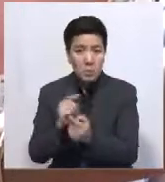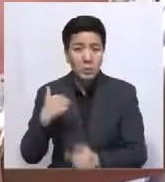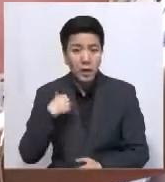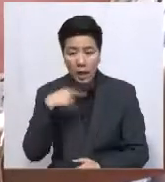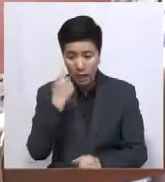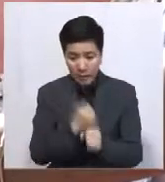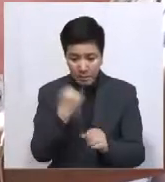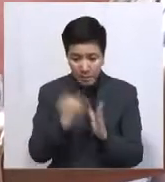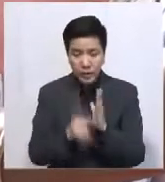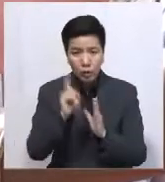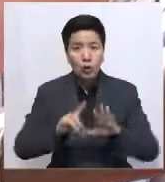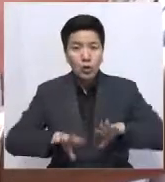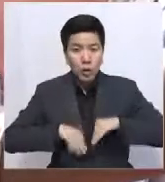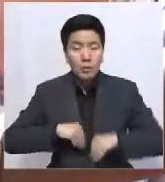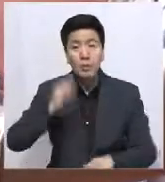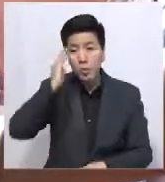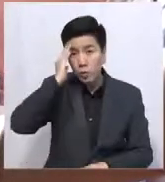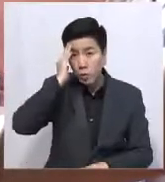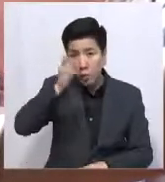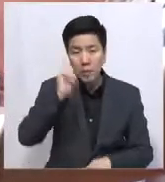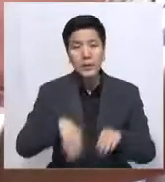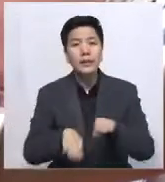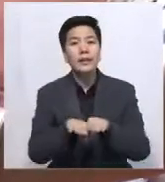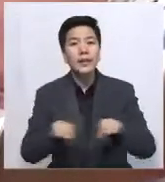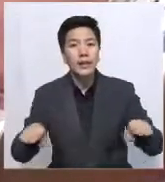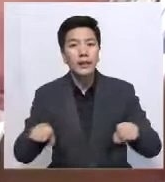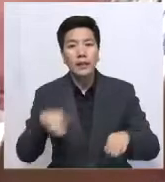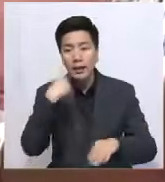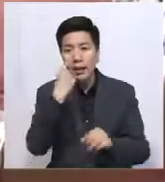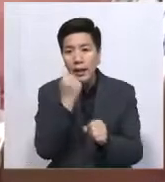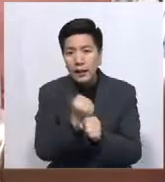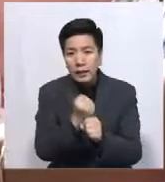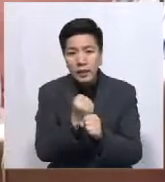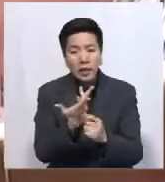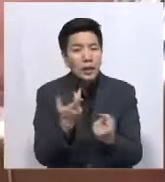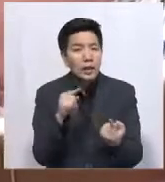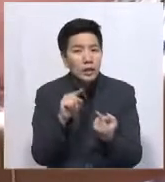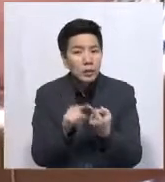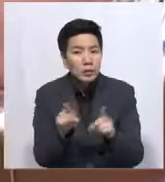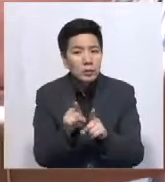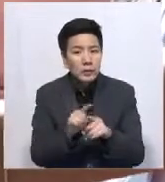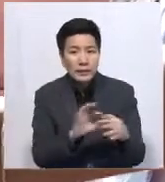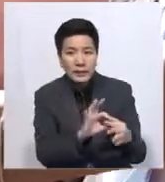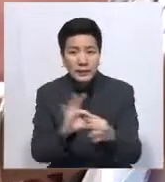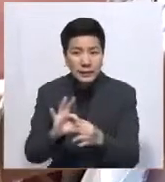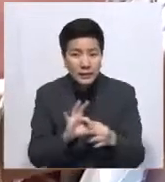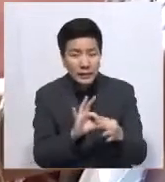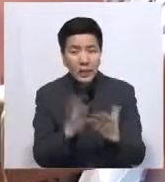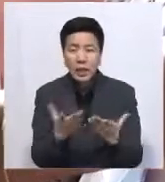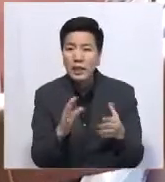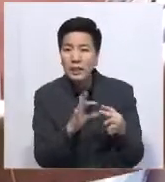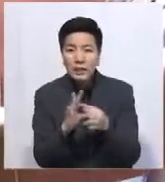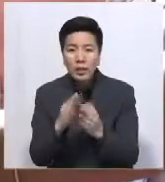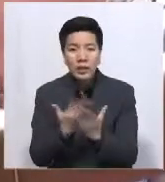องรับต่อไปก็ขอให้เป็นมาตรฐานว่าใครมาทำเกี่ยวข้องกับเขาเรียกว่า